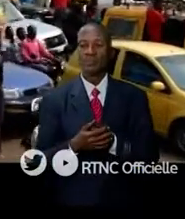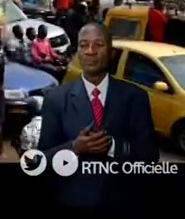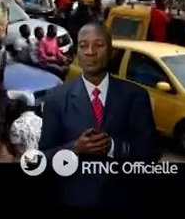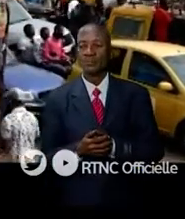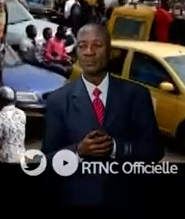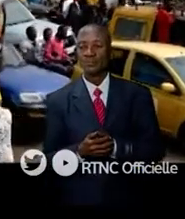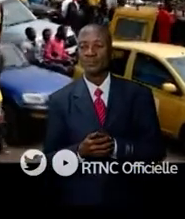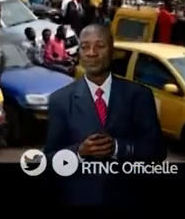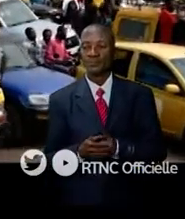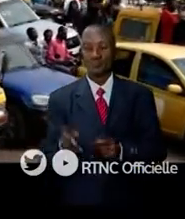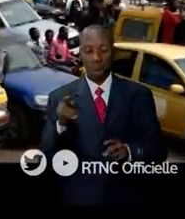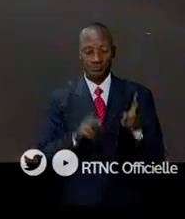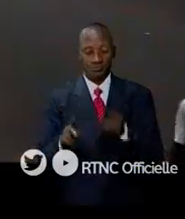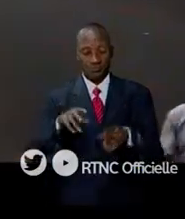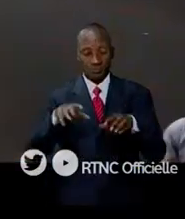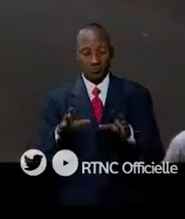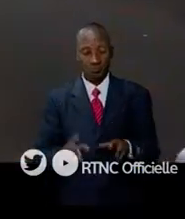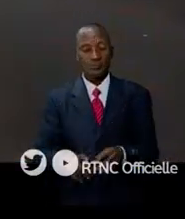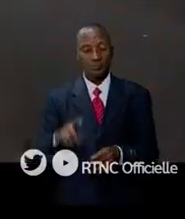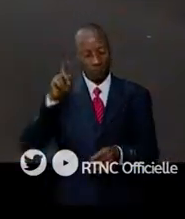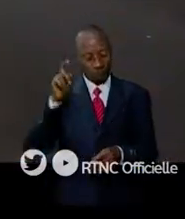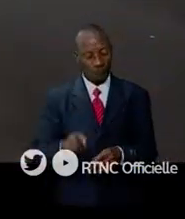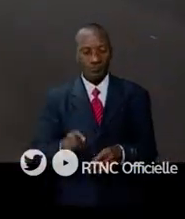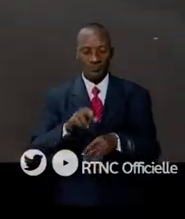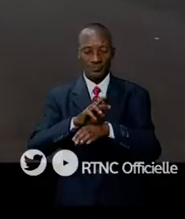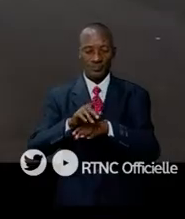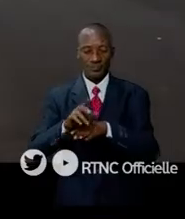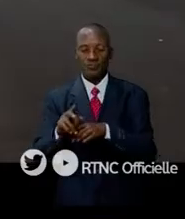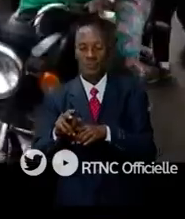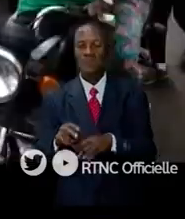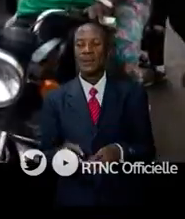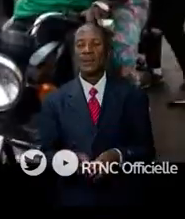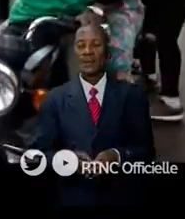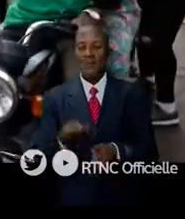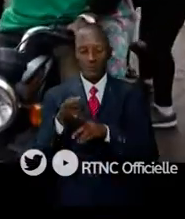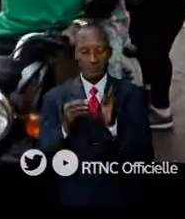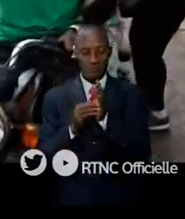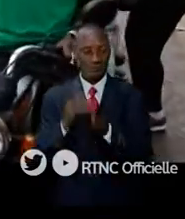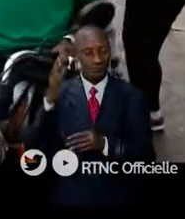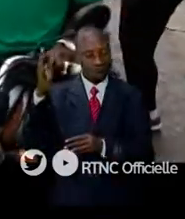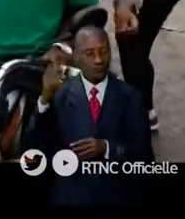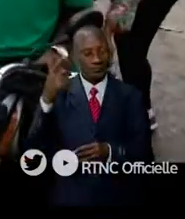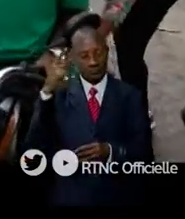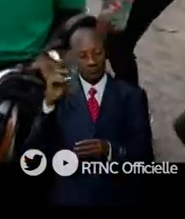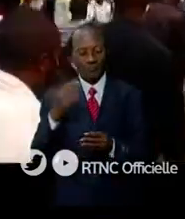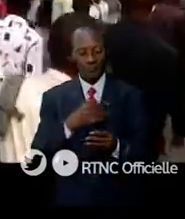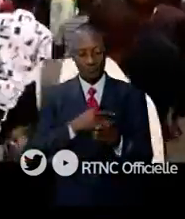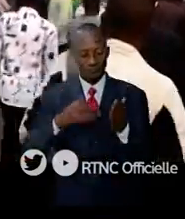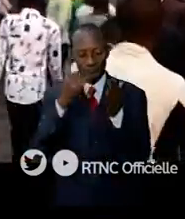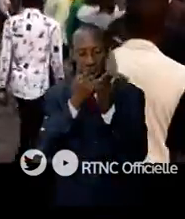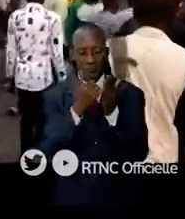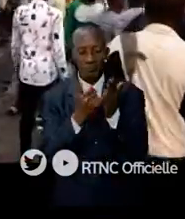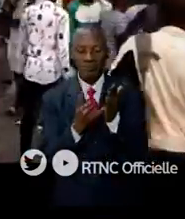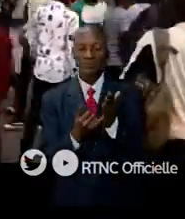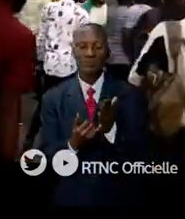La population congolaise va prendre rendez-vous en septembre prochain avec un nouveau système d'identification qui correspond au